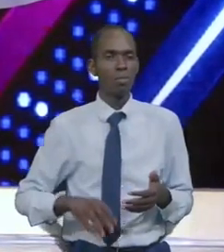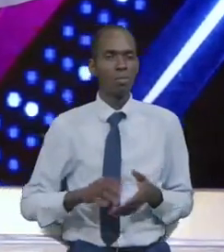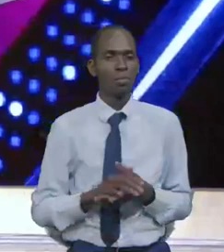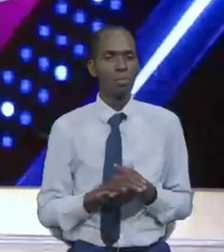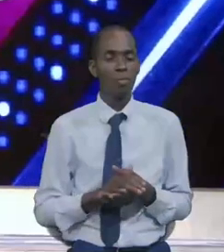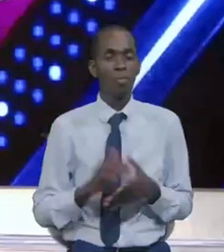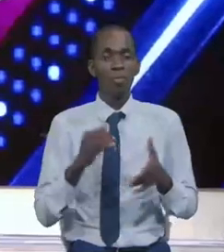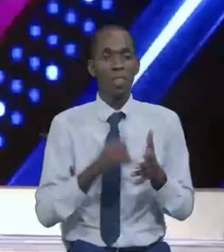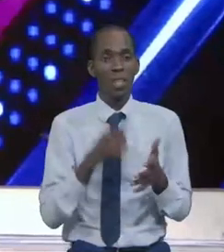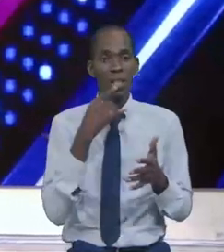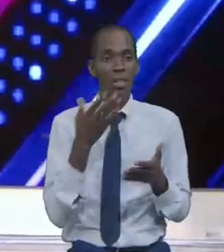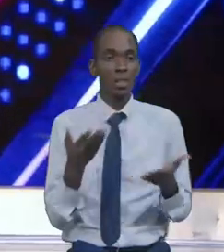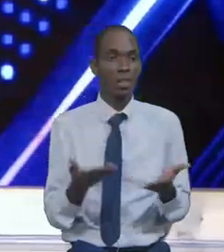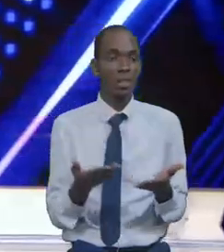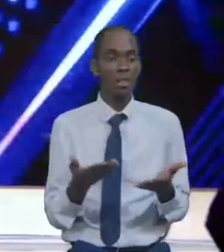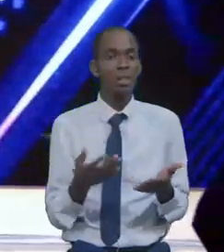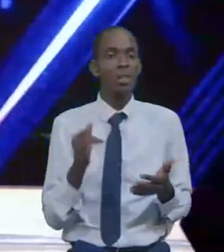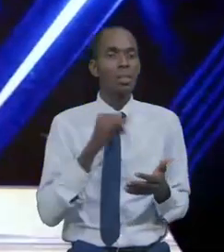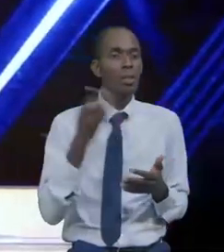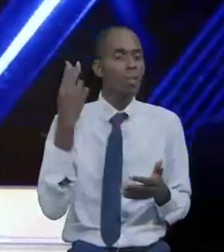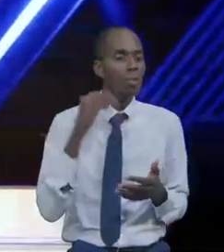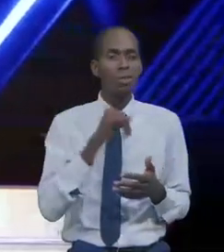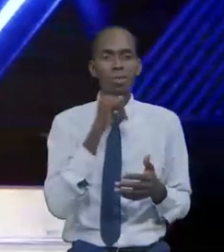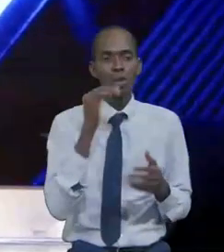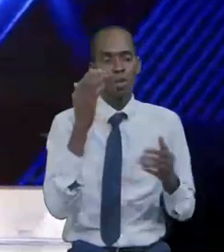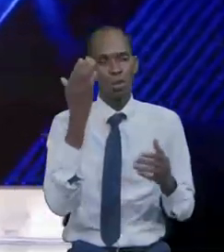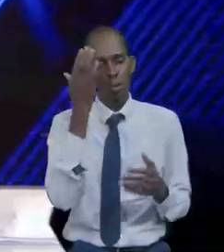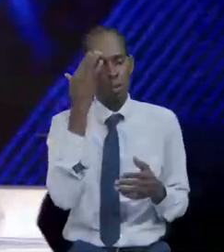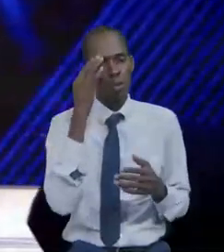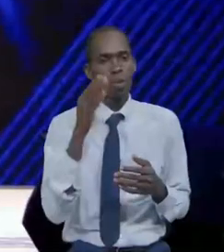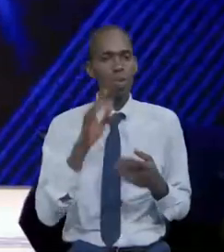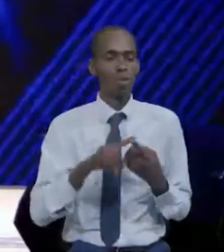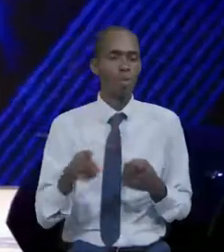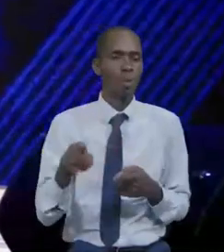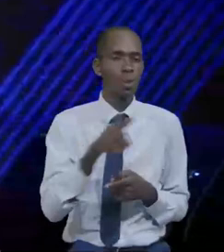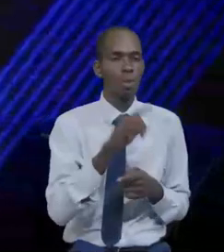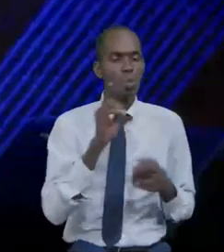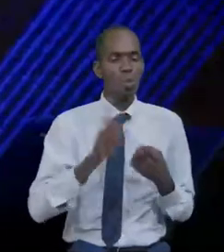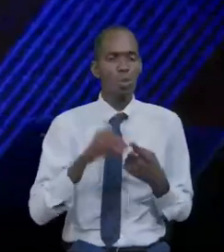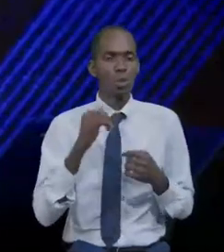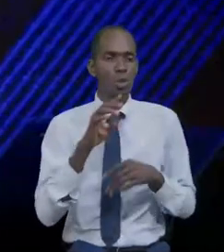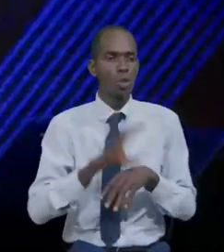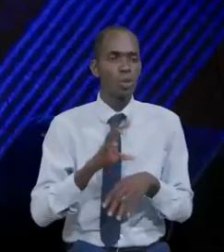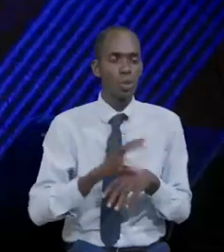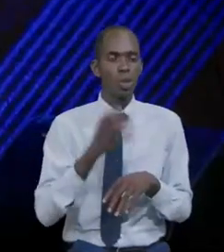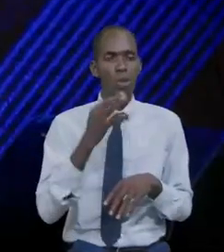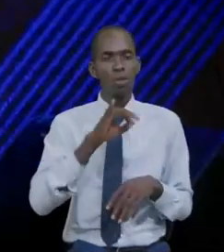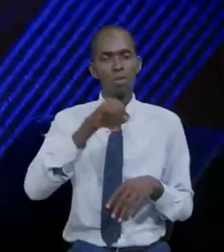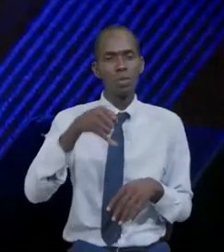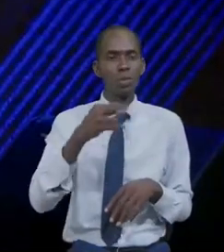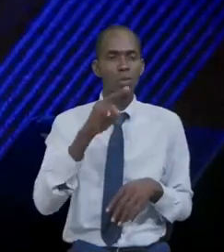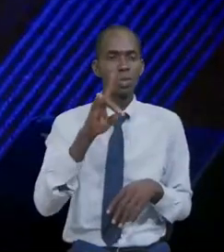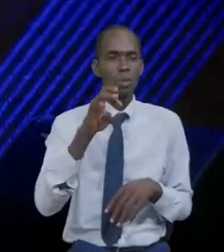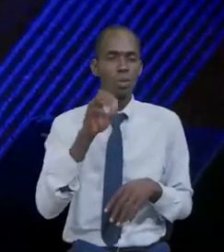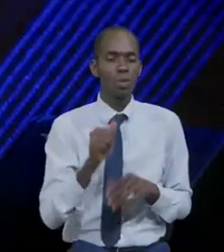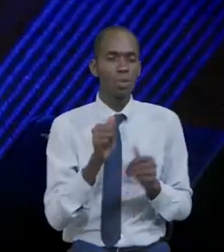dit, Galates 5, 22, oh, j'étais inconnu de visage aux églises de Judée qui sont